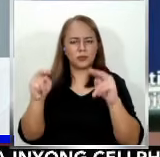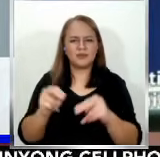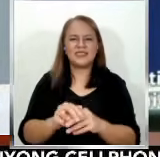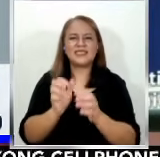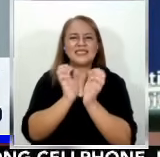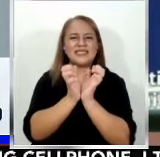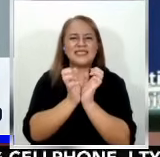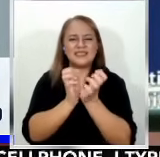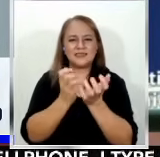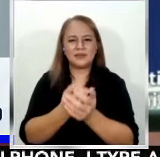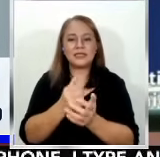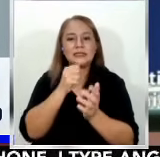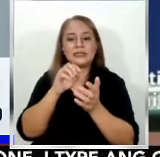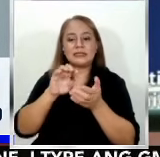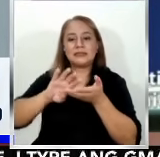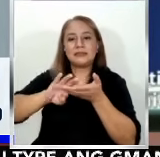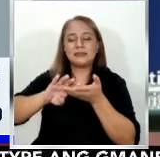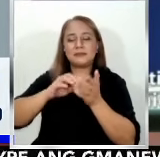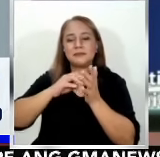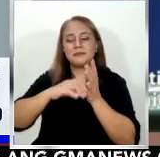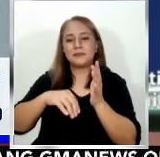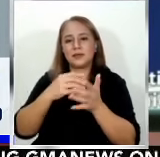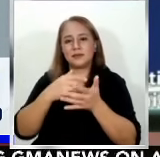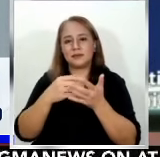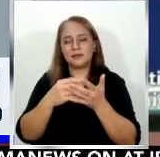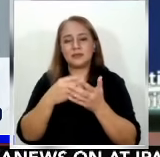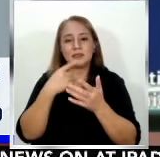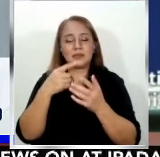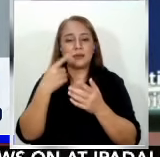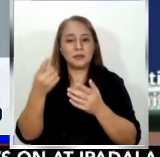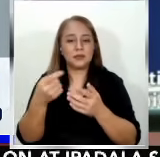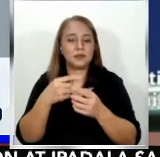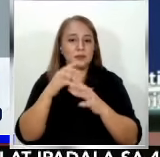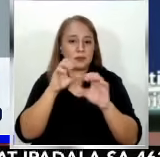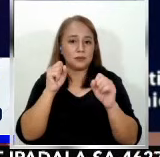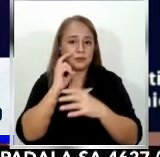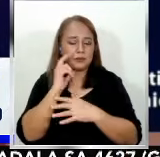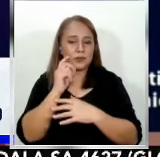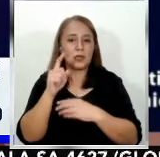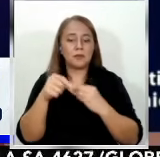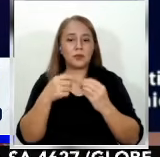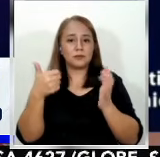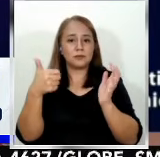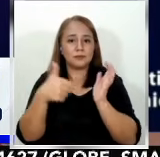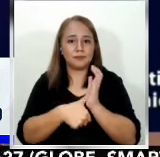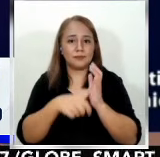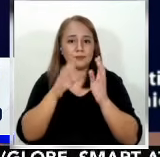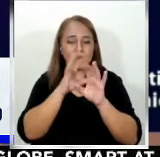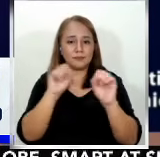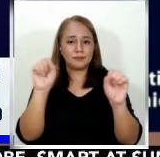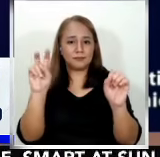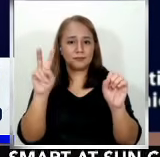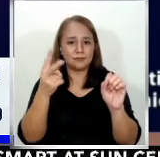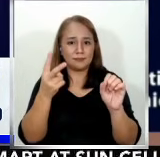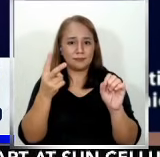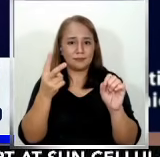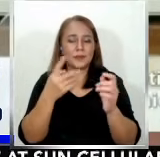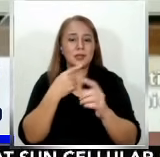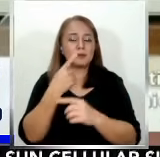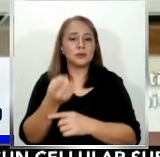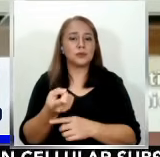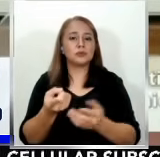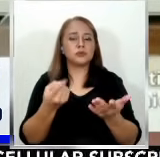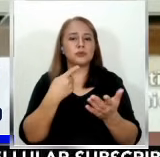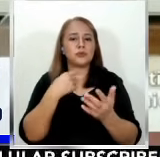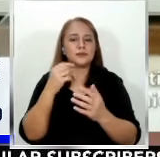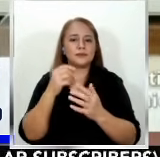raw isinama sa mga ipinalabas sa pahayag ng Pangulo kagabi sa telebisyon tungkol sa kanyang pagtakbo. Nasa Talk to the People kagabi si Defense Secretary